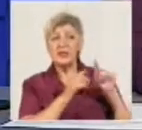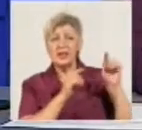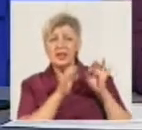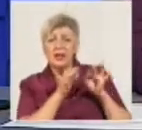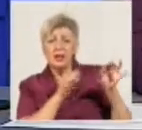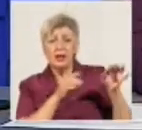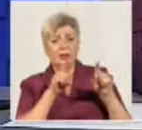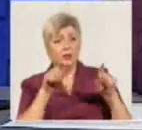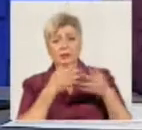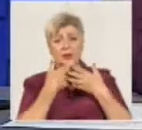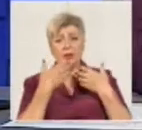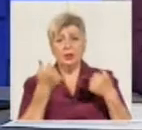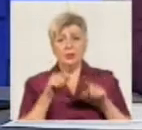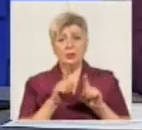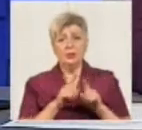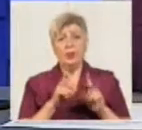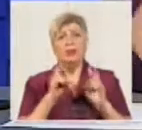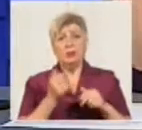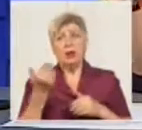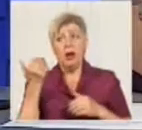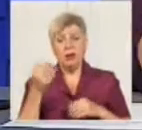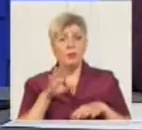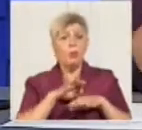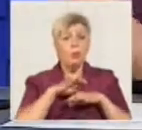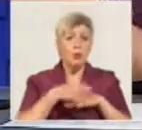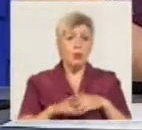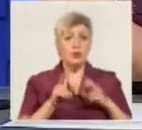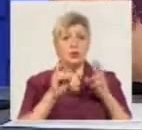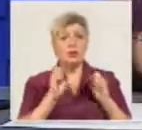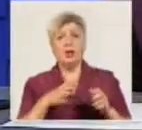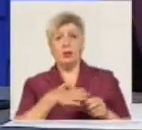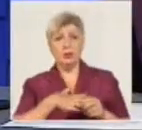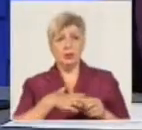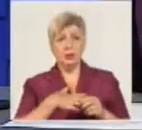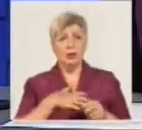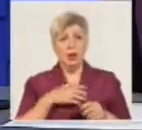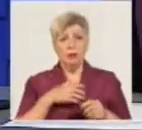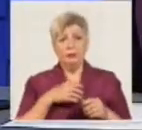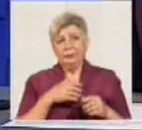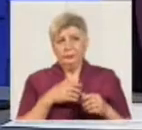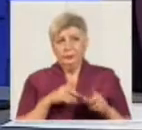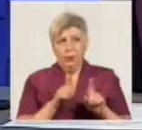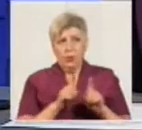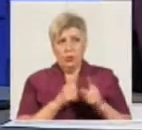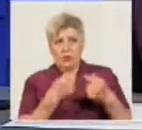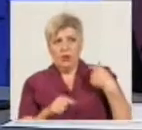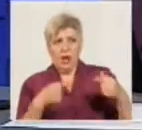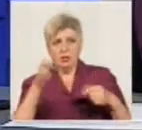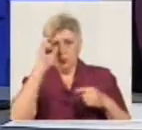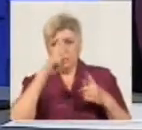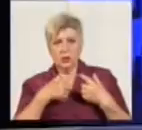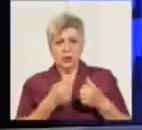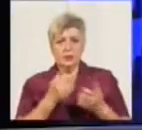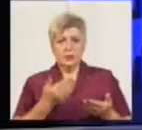їм боляче, наскільки їм неприємно. Начебто ми живемо в різних державах, розумієте? Це також проблема